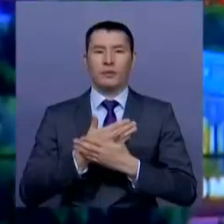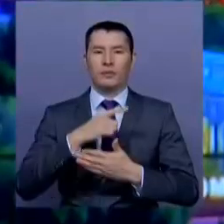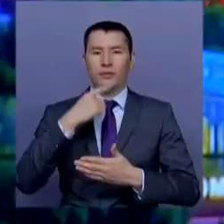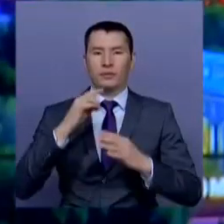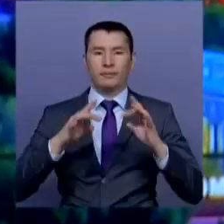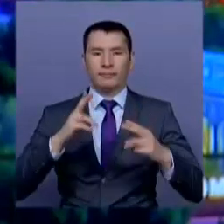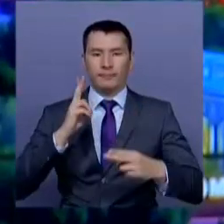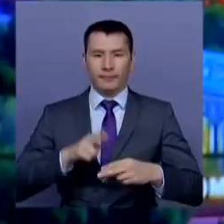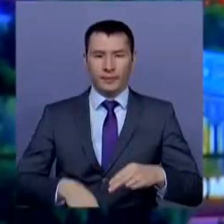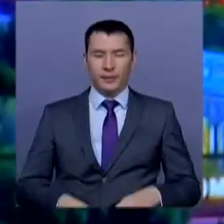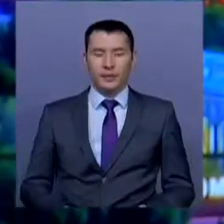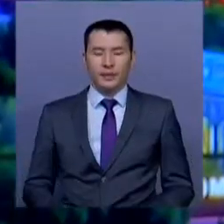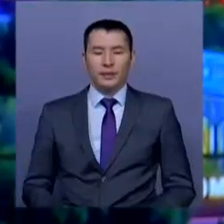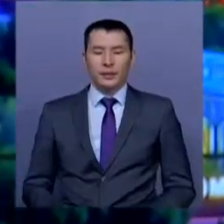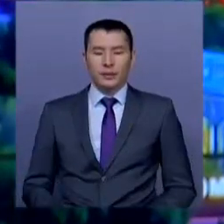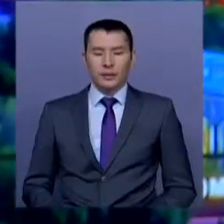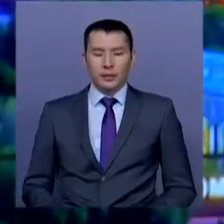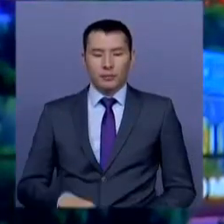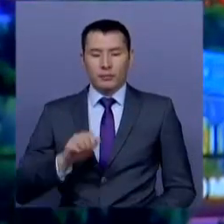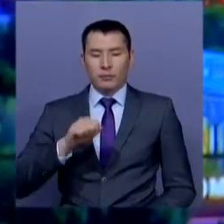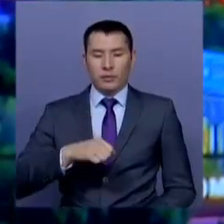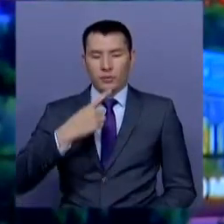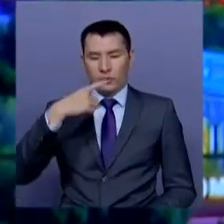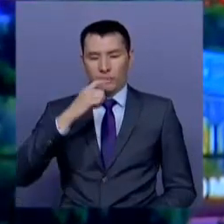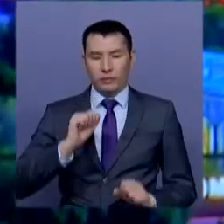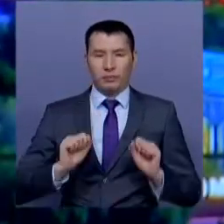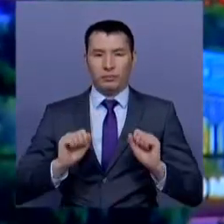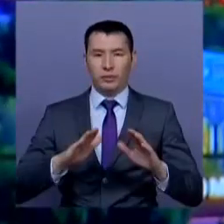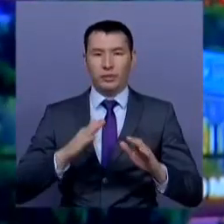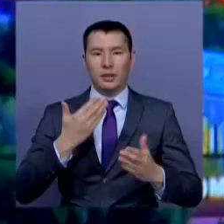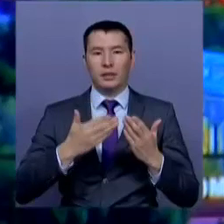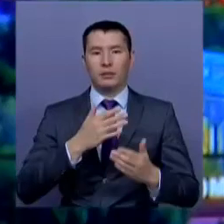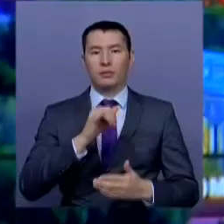Делиться новостями, уважаемые телезрители, вы можете, позвонив по редакционному номеру